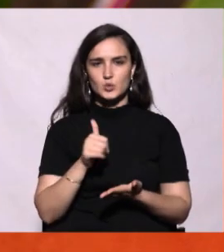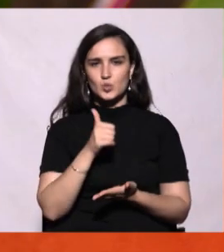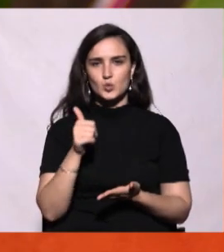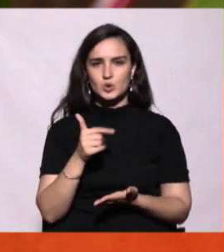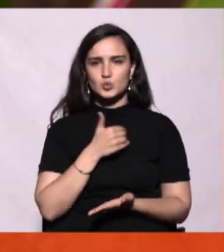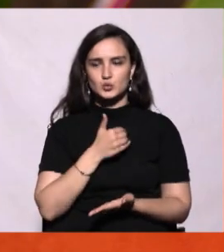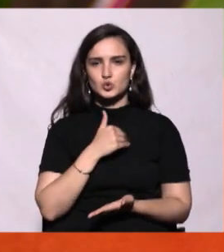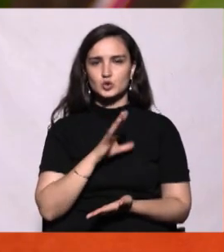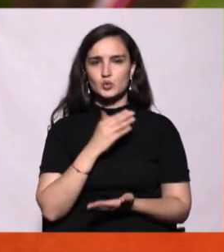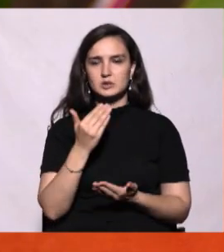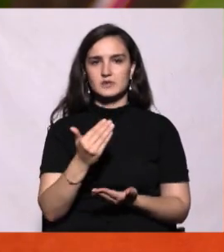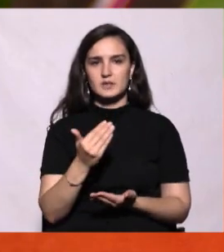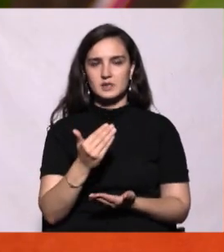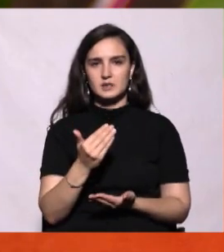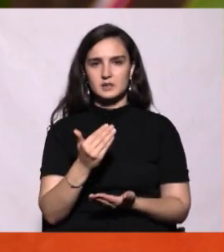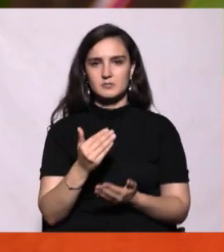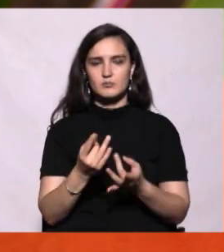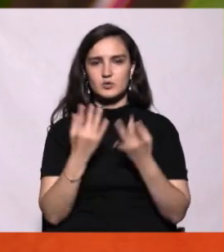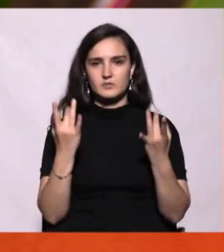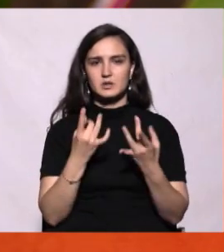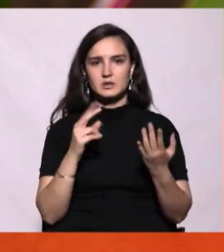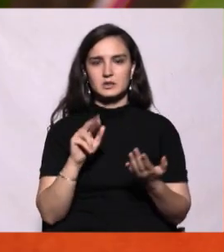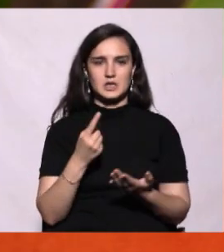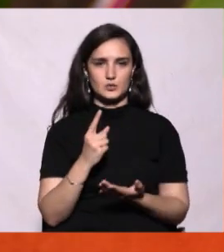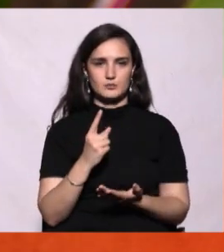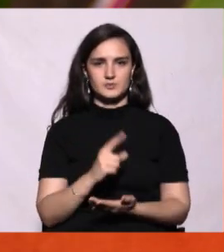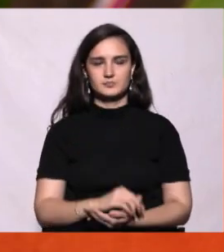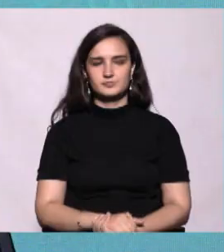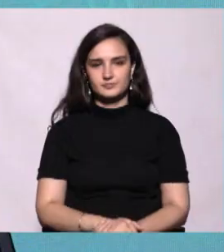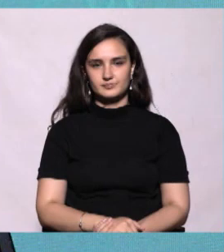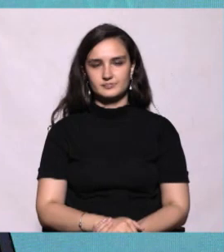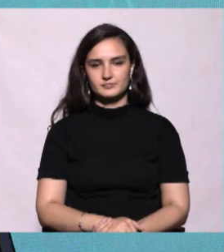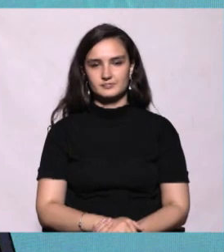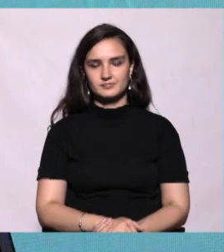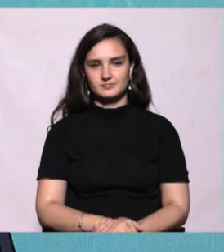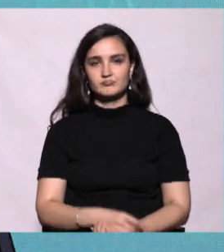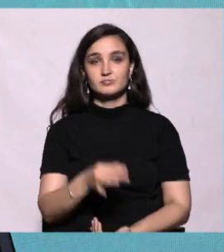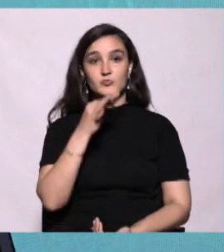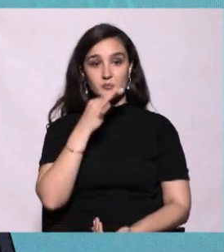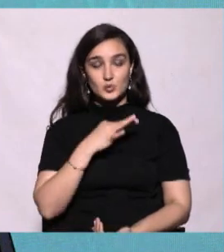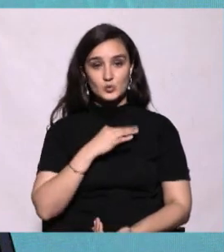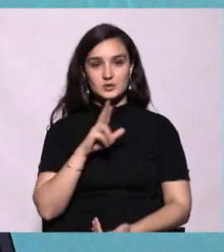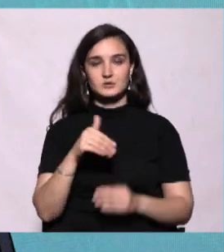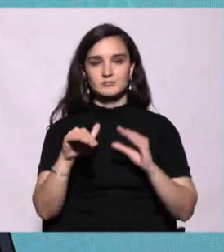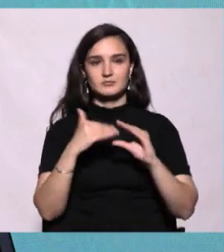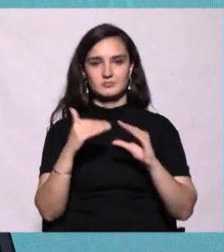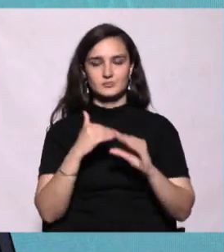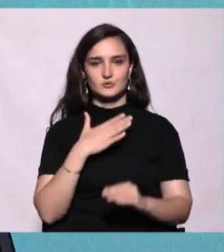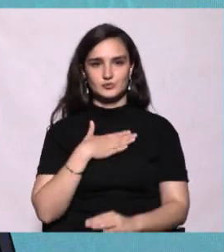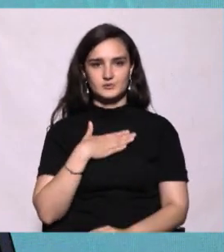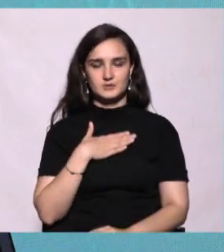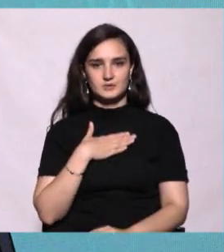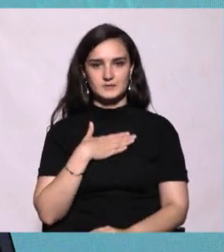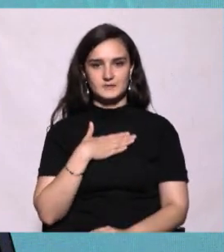როგორი გსურთ იყოს იგი? მოგვიყევით რატო? Type out your answers and send them in to us at